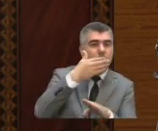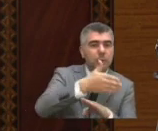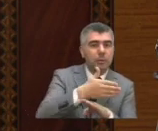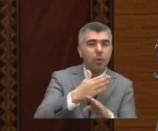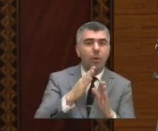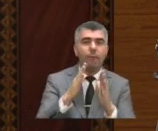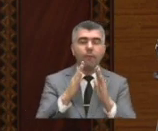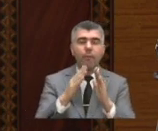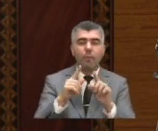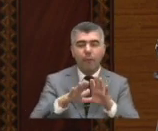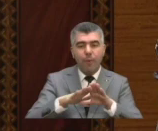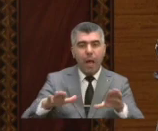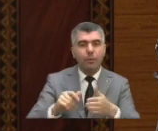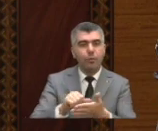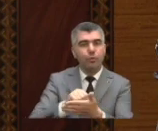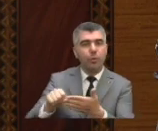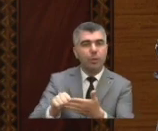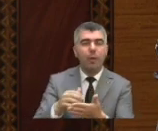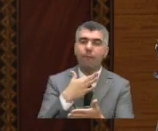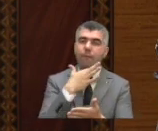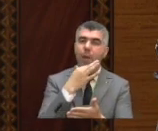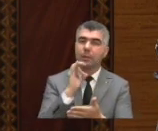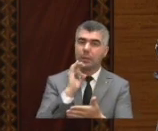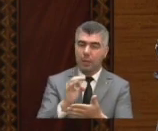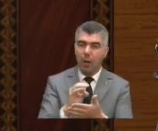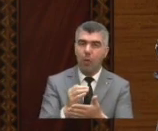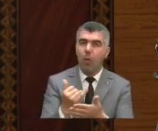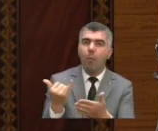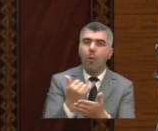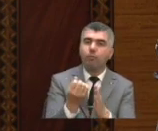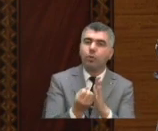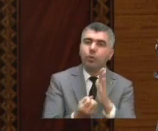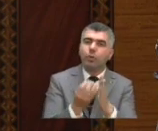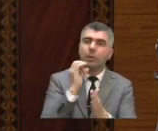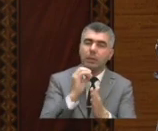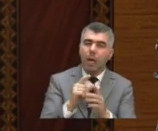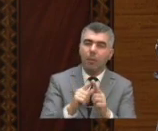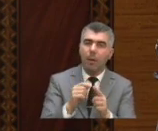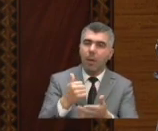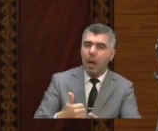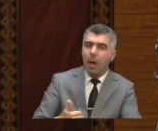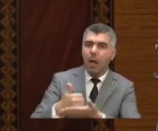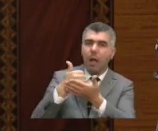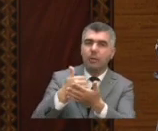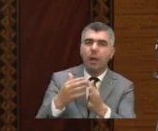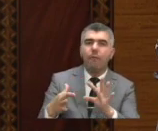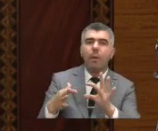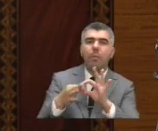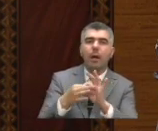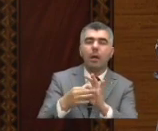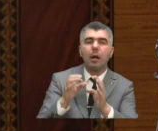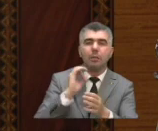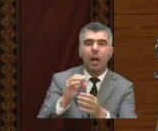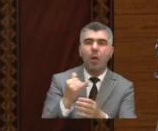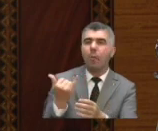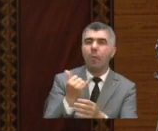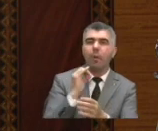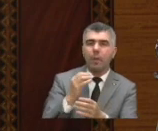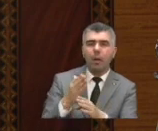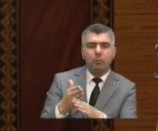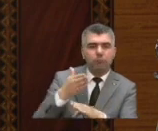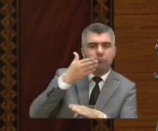والمناطق الصناعيه وتطوير ادوات جديده للحصول على التمويل وتحسين الولوج الى الطلبيات